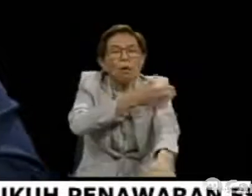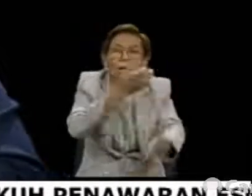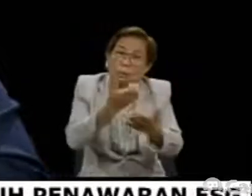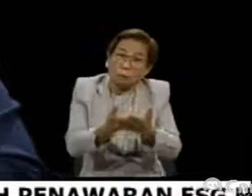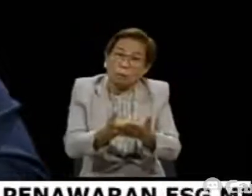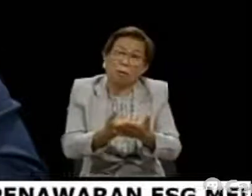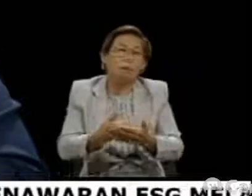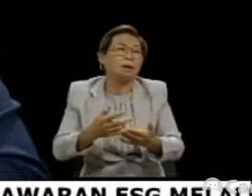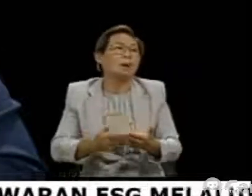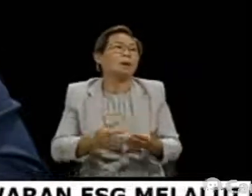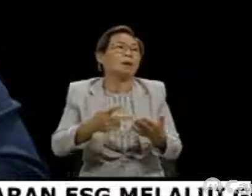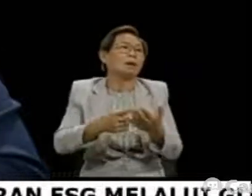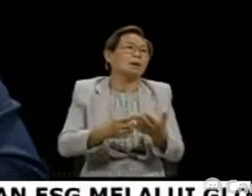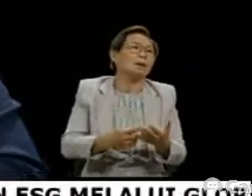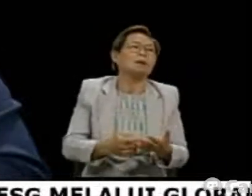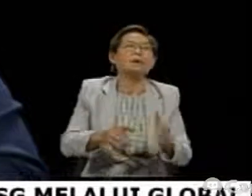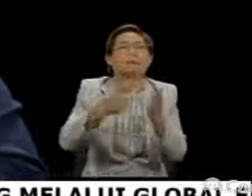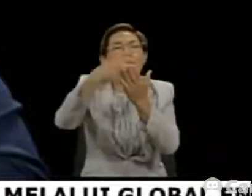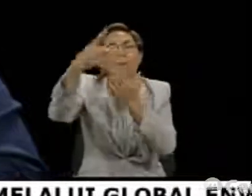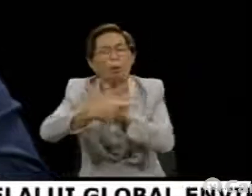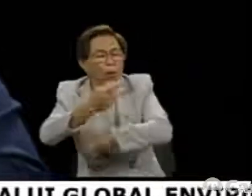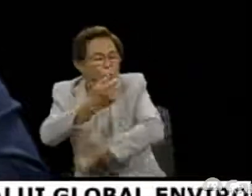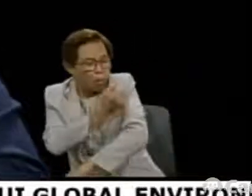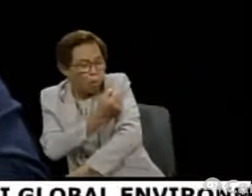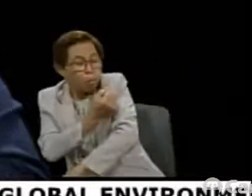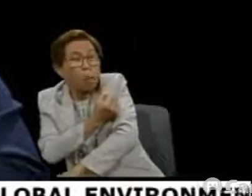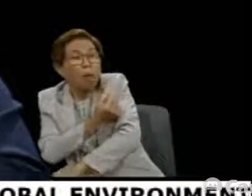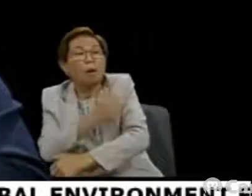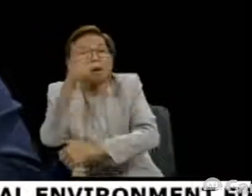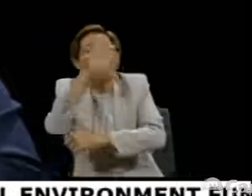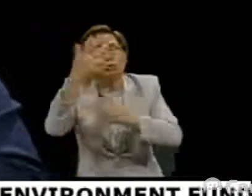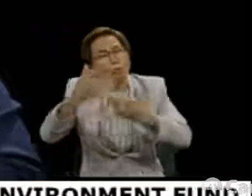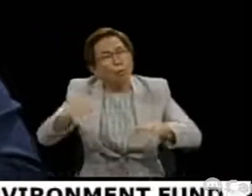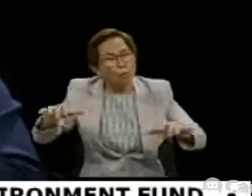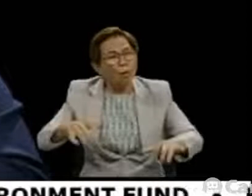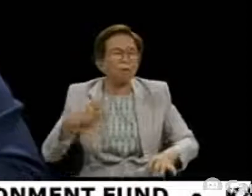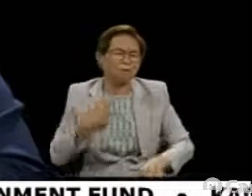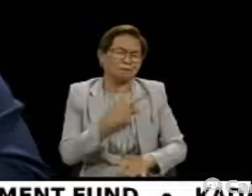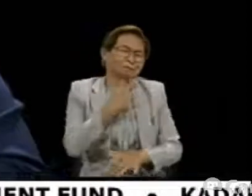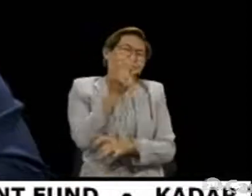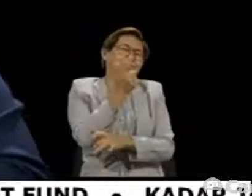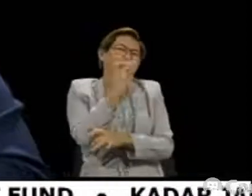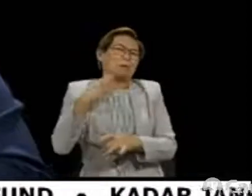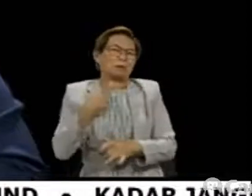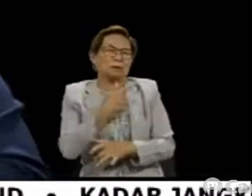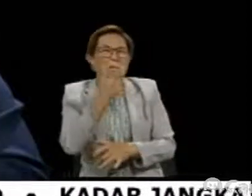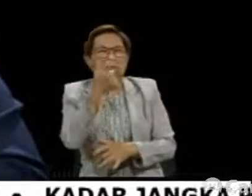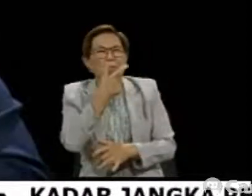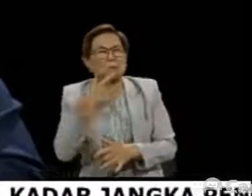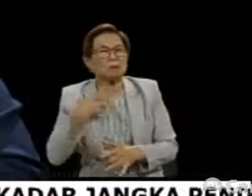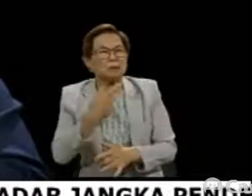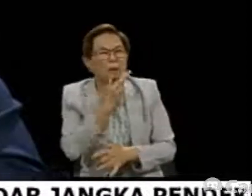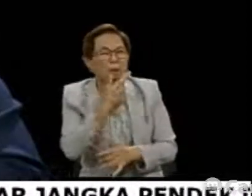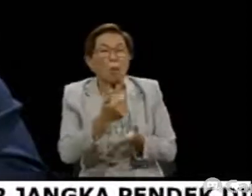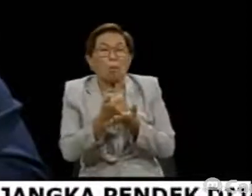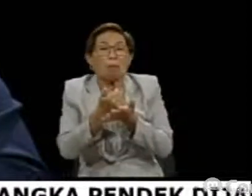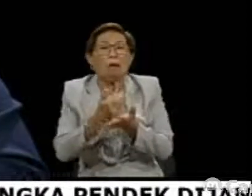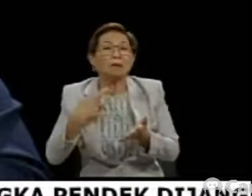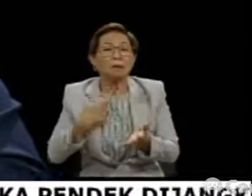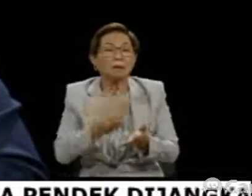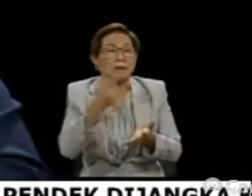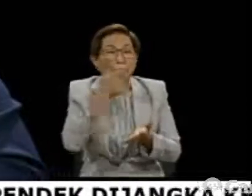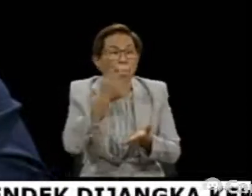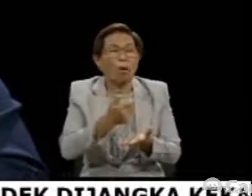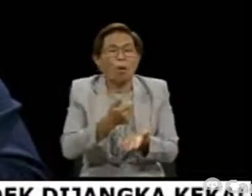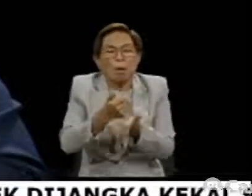kalau dilihat Oke vaksinasi setiap pembelanjaan telah dibuat jadi kita tidak mau dari segi pembantuan itu Heart